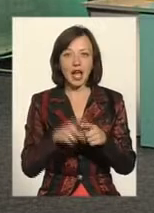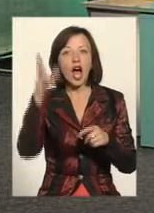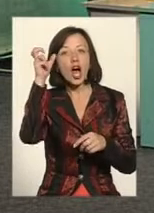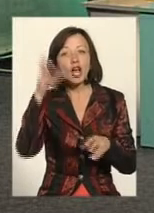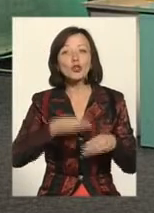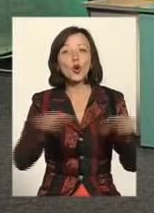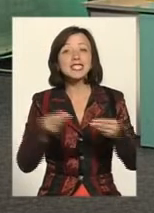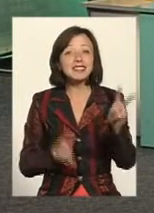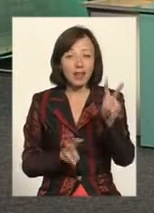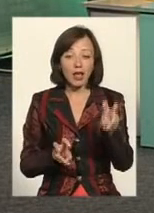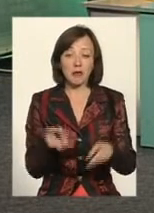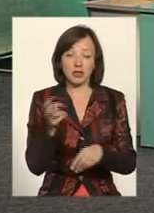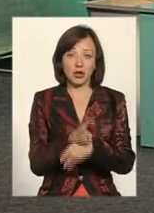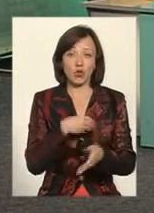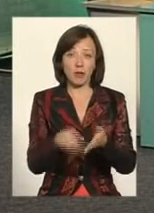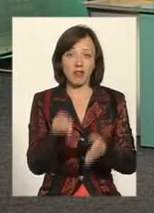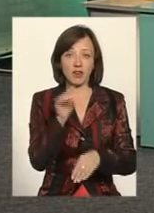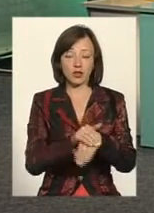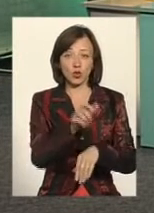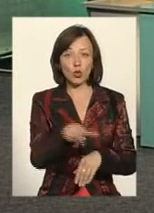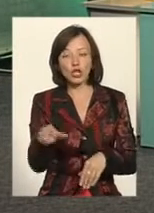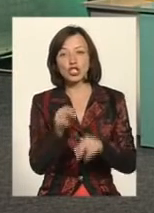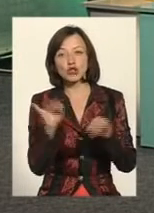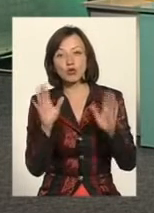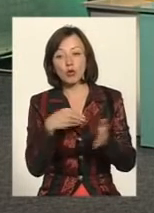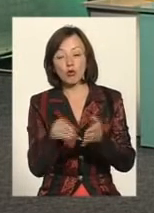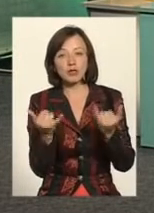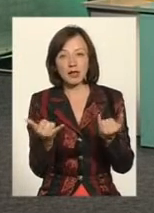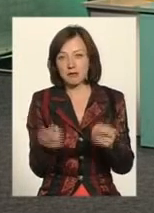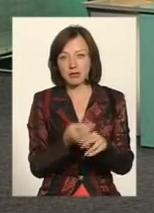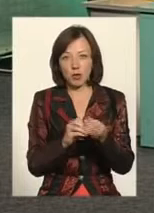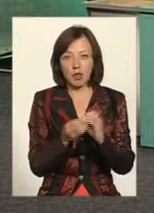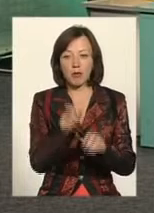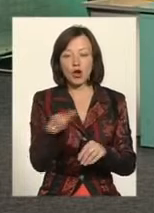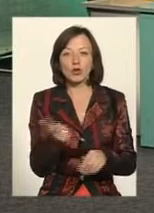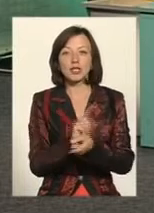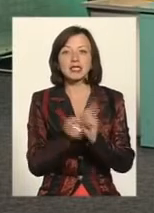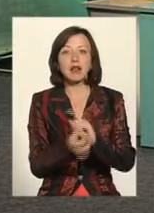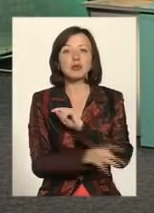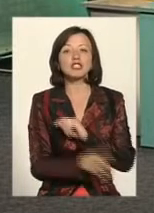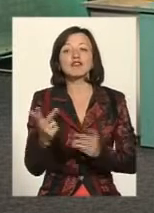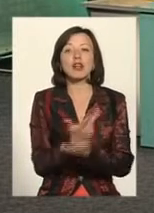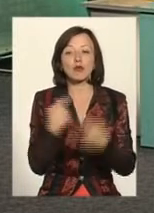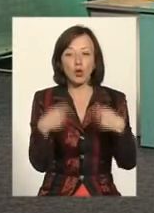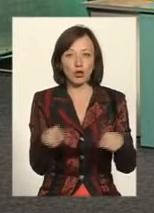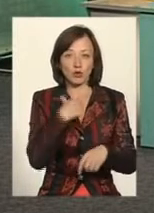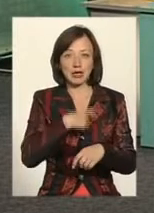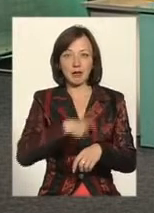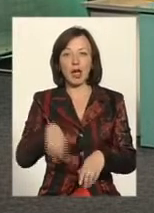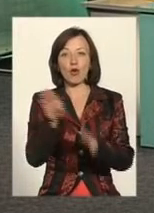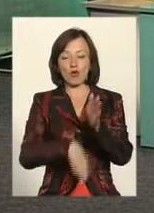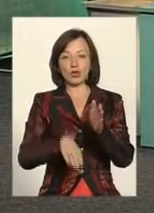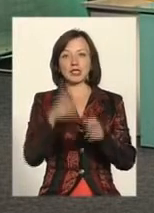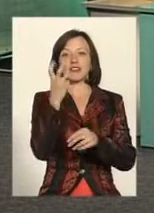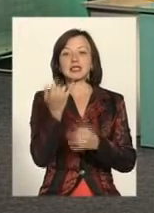І вони купили фактично людей. Чи буде покупка зараз? Та без проблем. Люди стали ще бідніші в три рази, і вони продадуться, якщо продавалися за 200